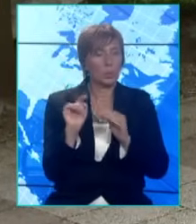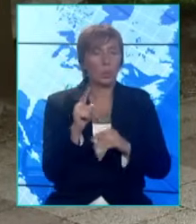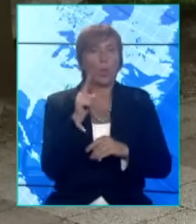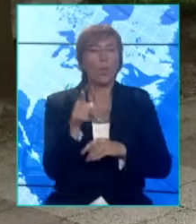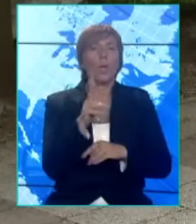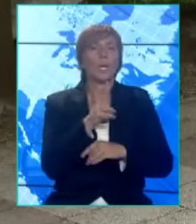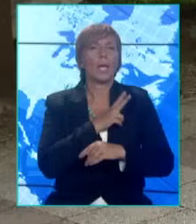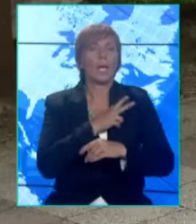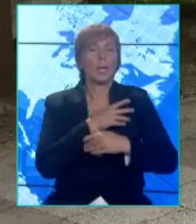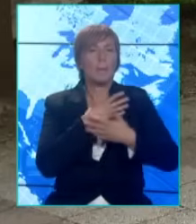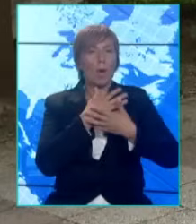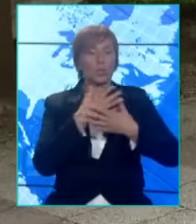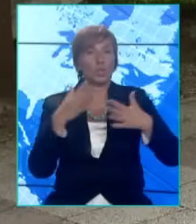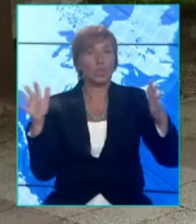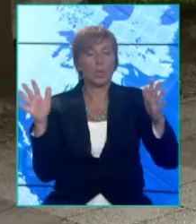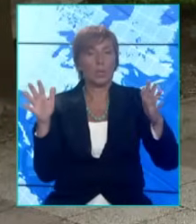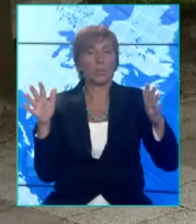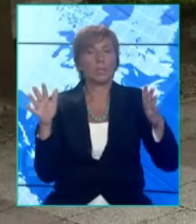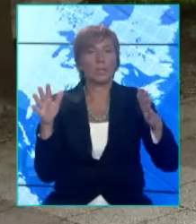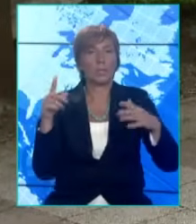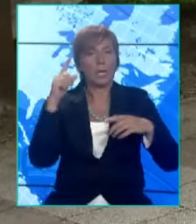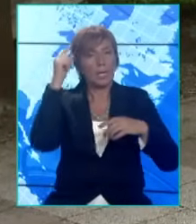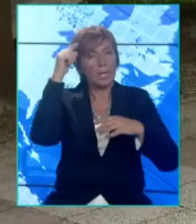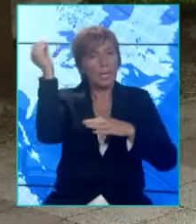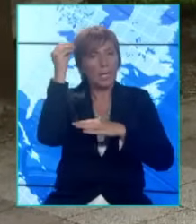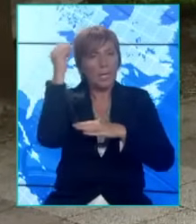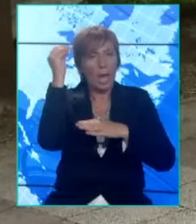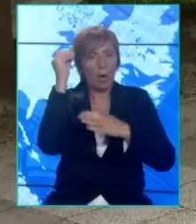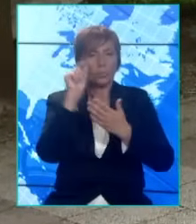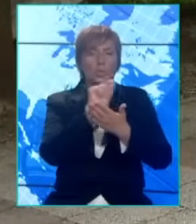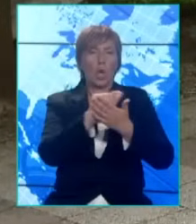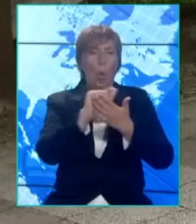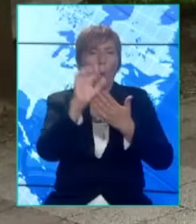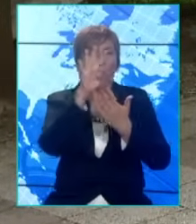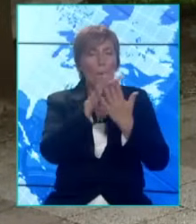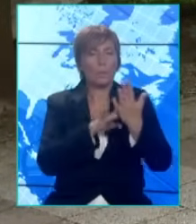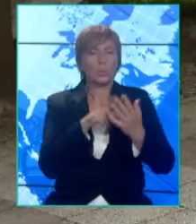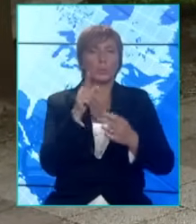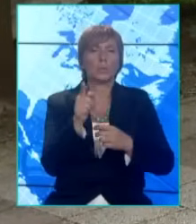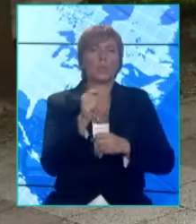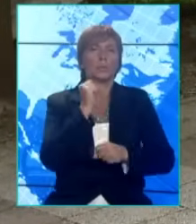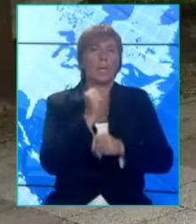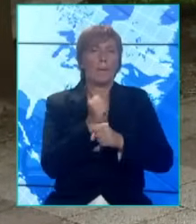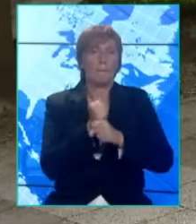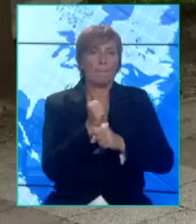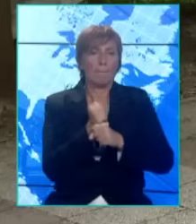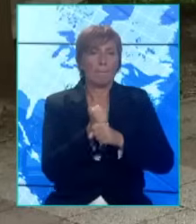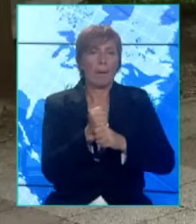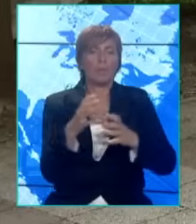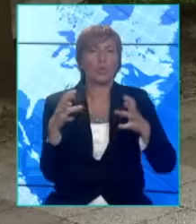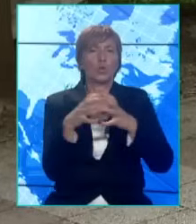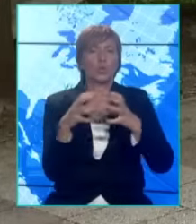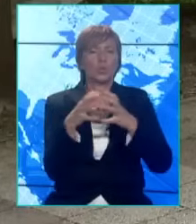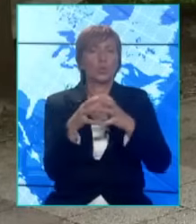zatim je imao širok naučni opus, bavio se fenomenima